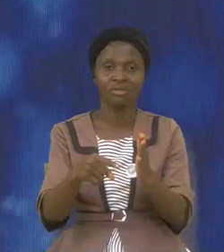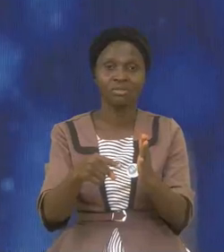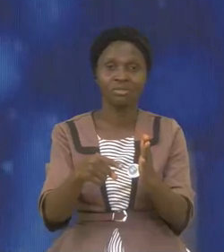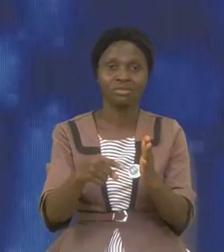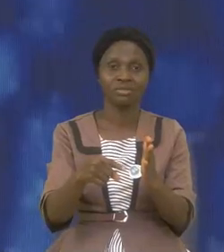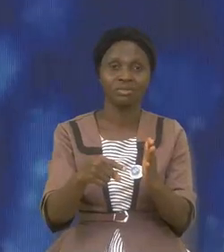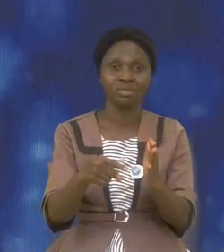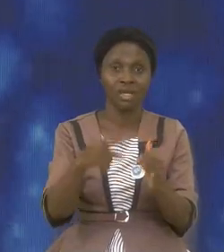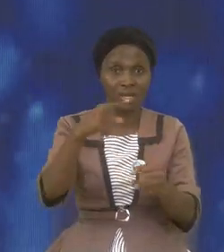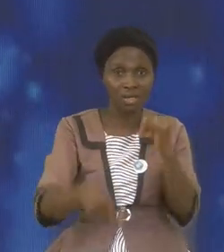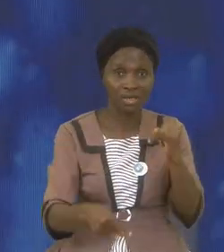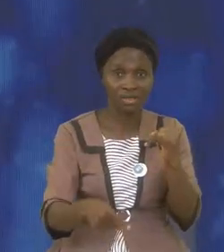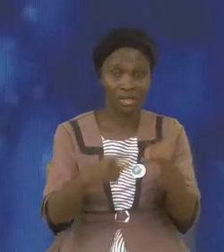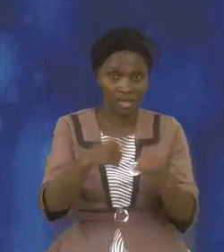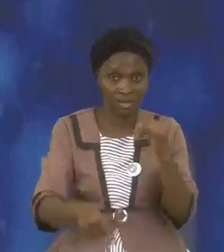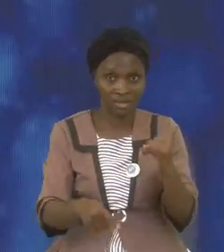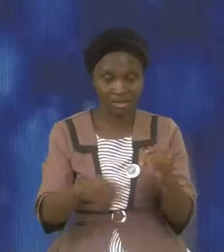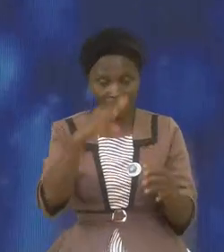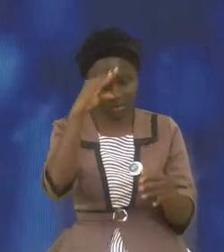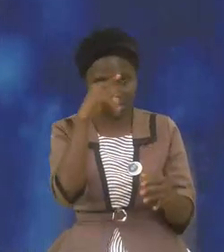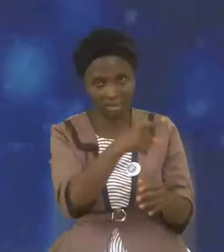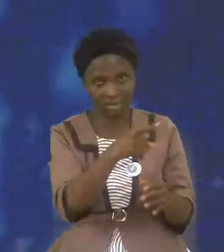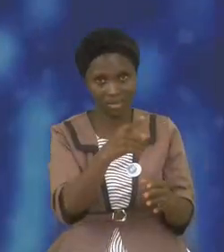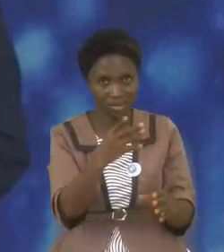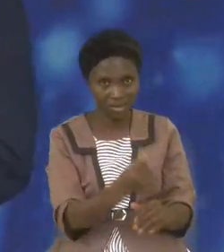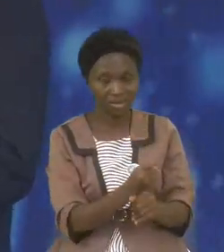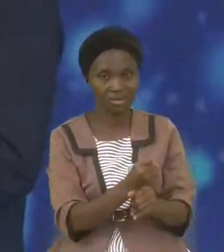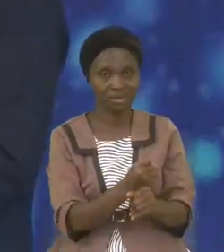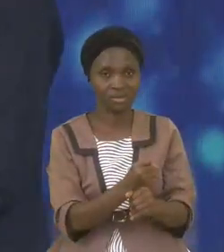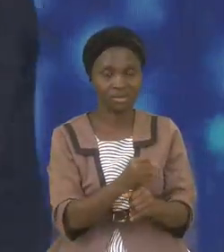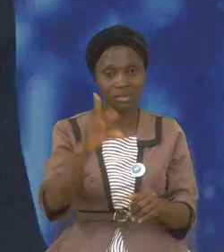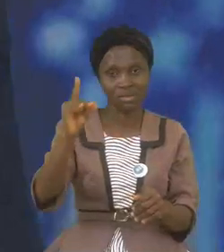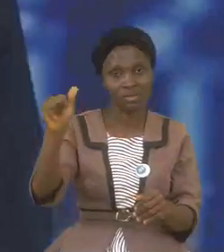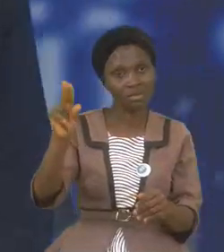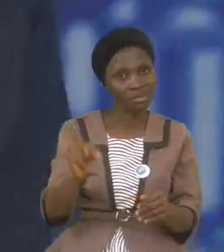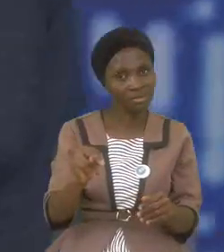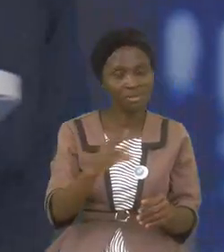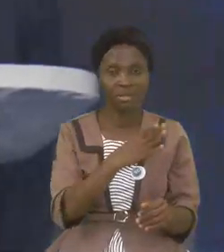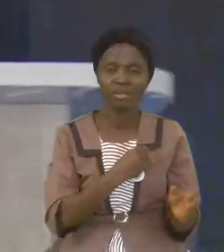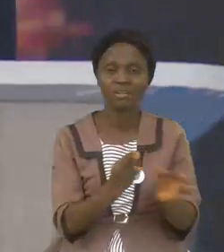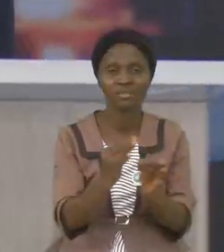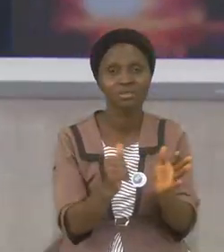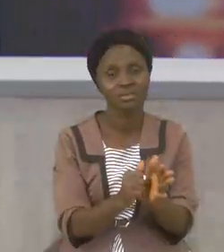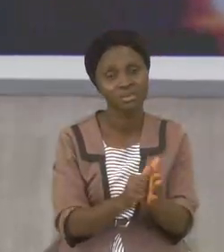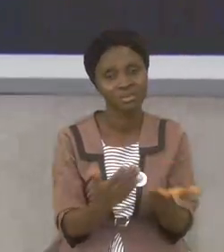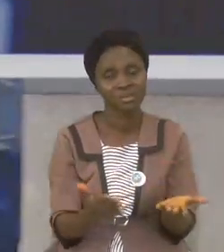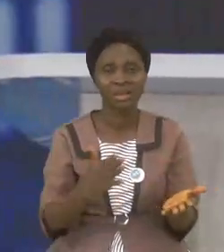et la parole a dit, abattez l'âme, finalement, il a appelé Daniel, que